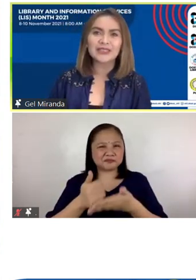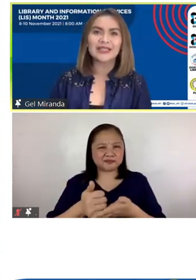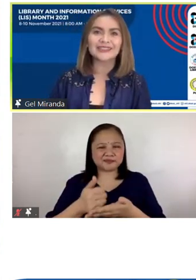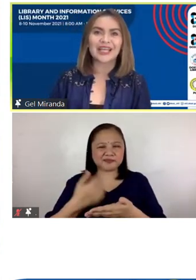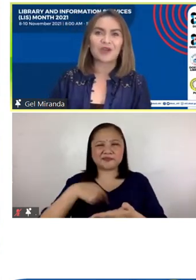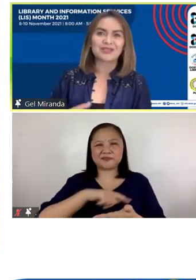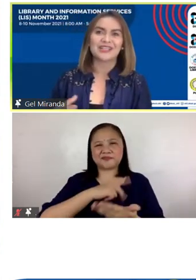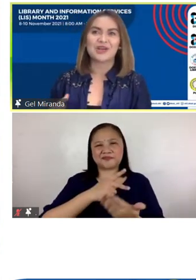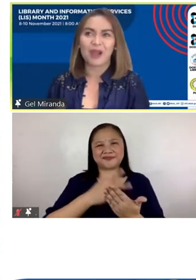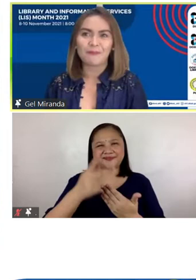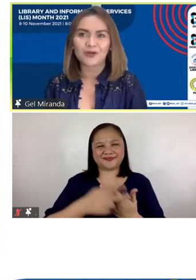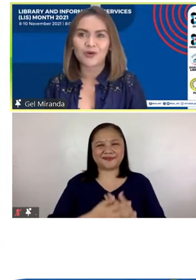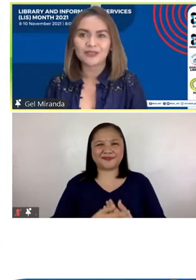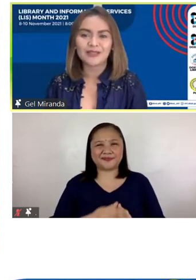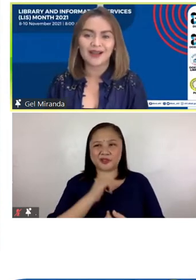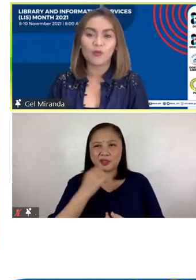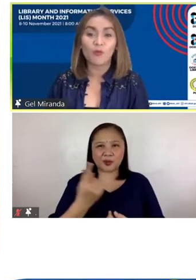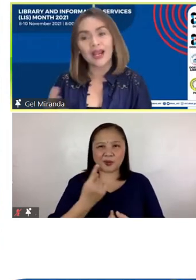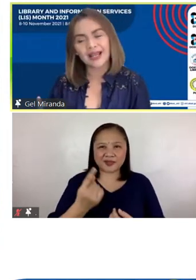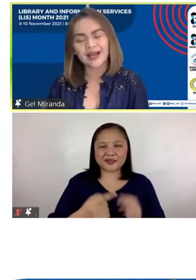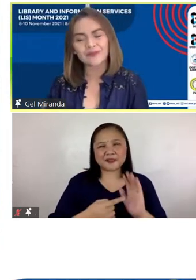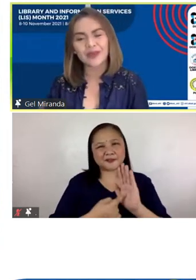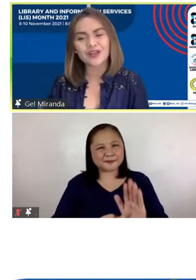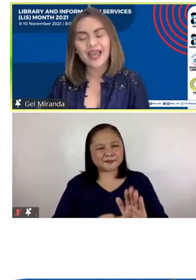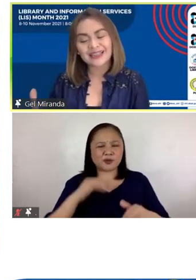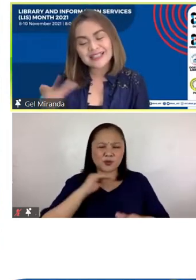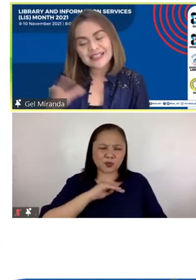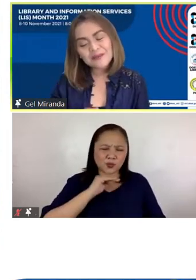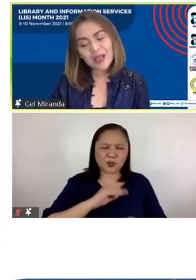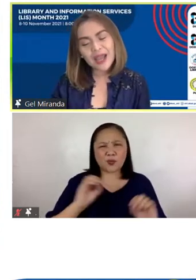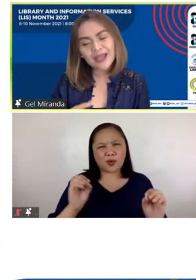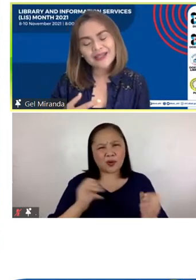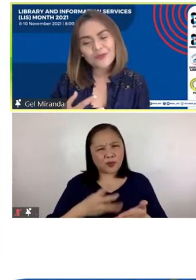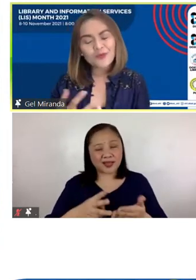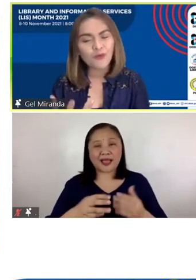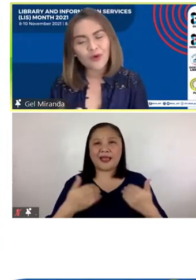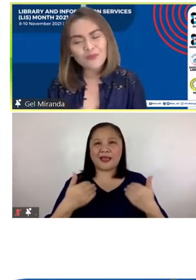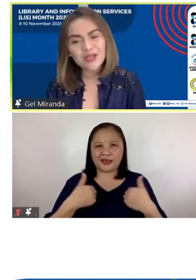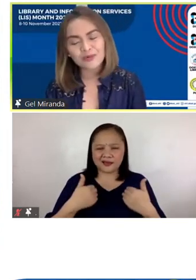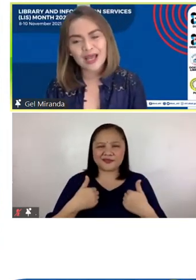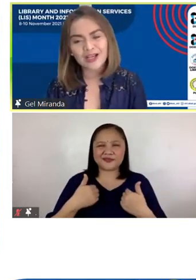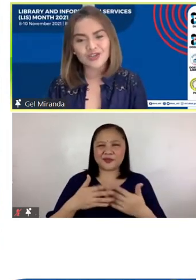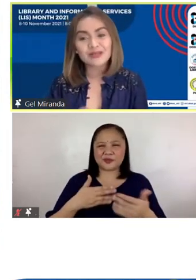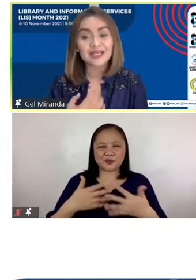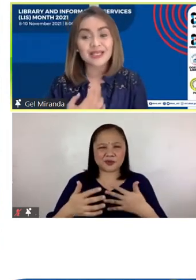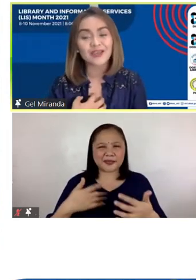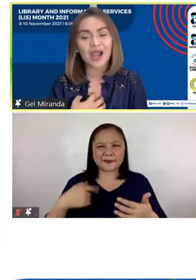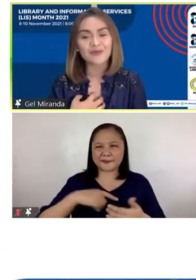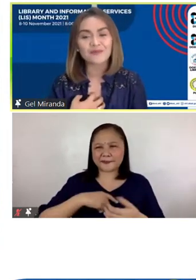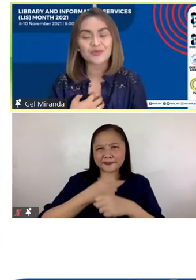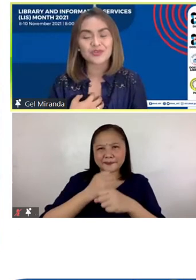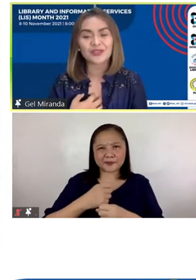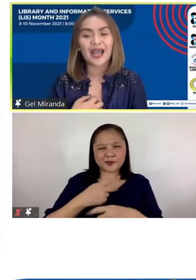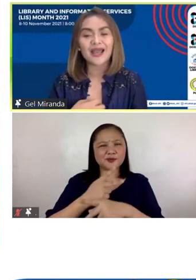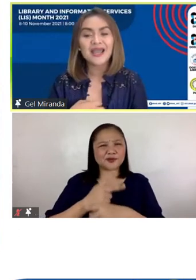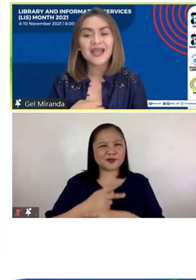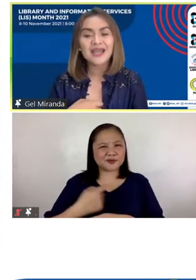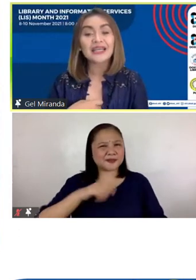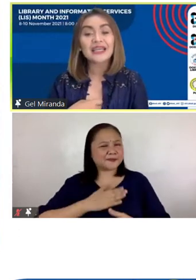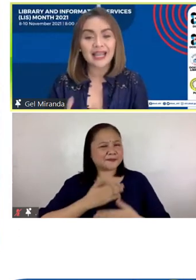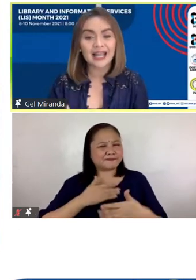yung hindi lang tayo basta nagpapagod nang wala lang. Pero at the same time, kahit na bumubuo kami ng production, masaya yung aming puso